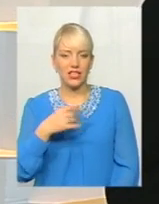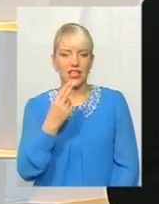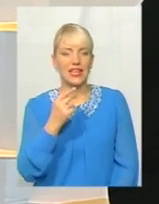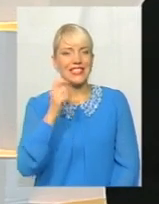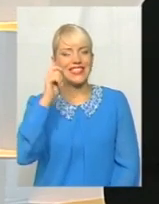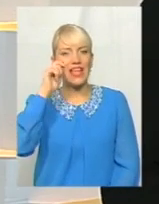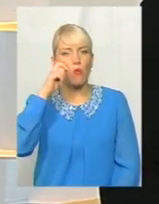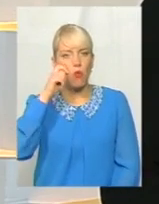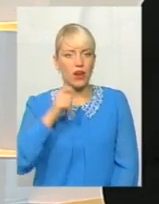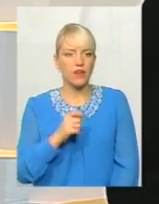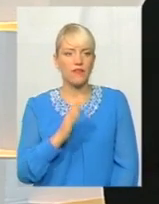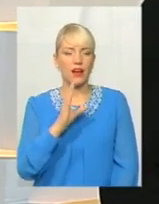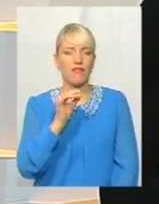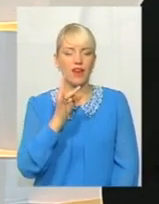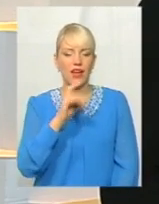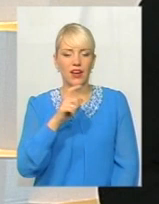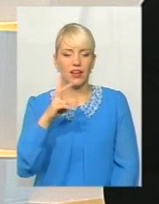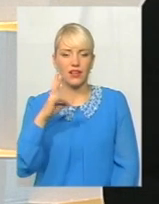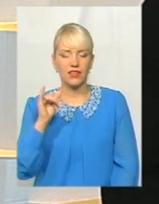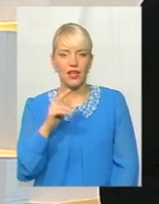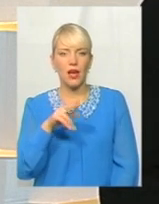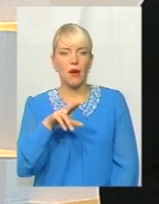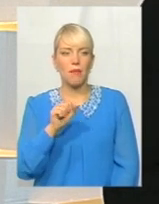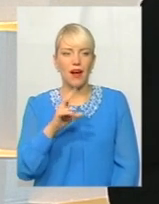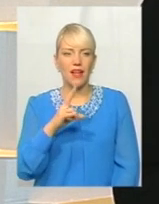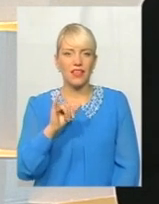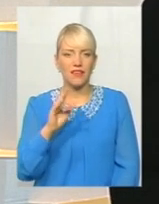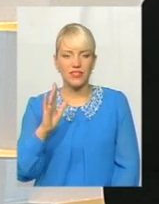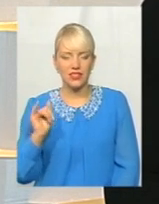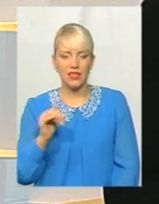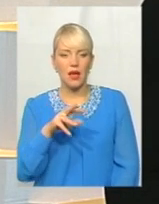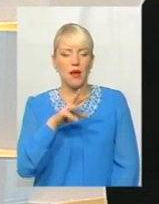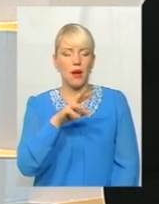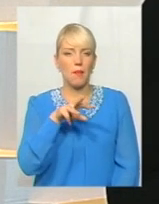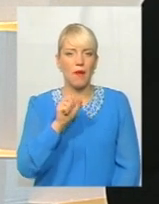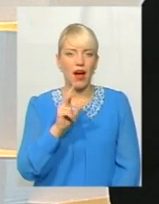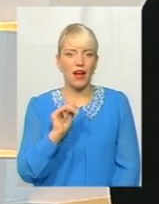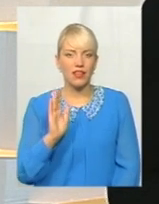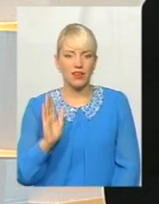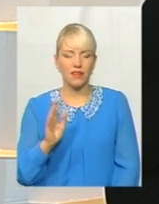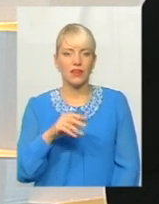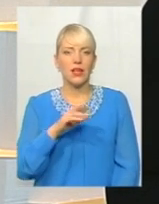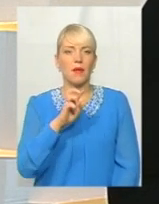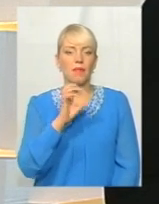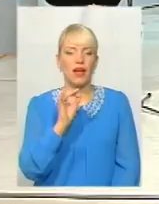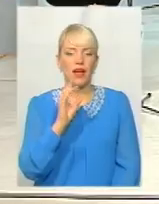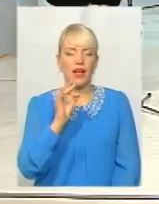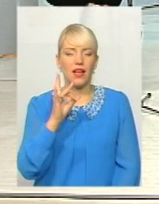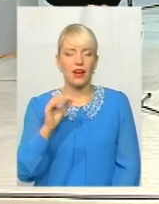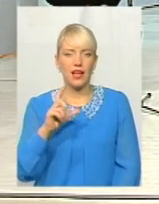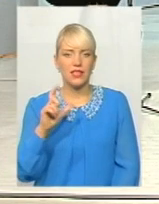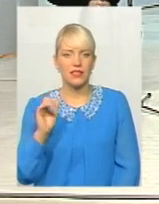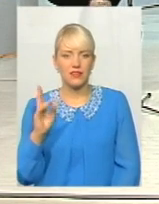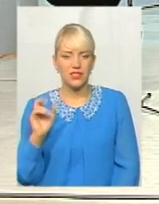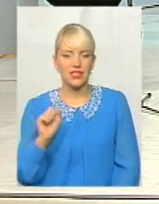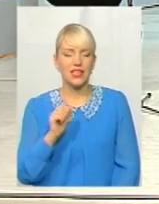Цибулівка, Верхні Панівці, Маків, Миньківці, Березівка, Ставчани Новоушицького